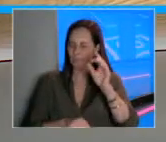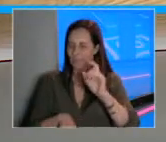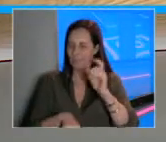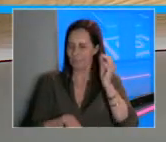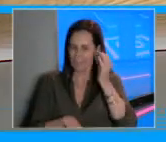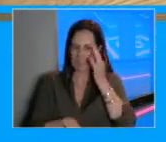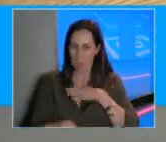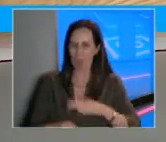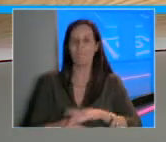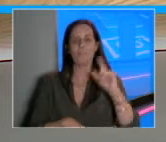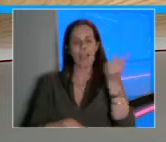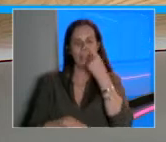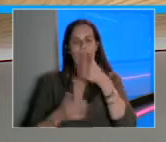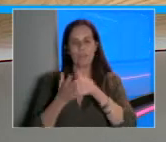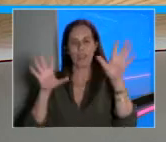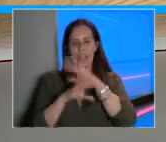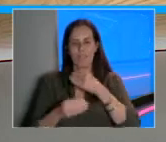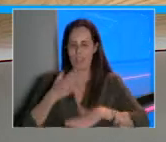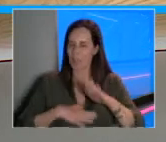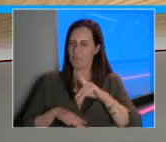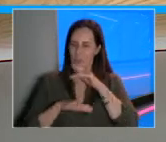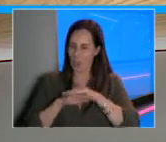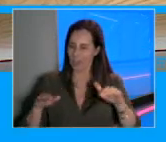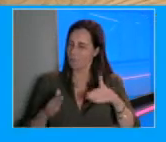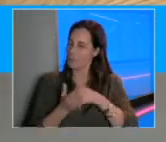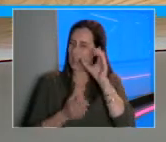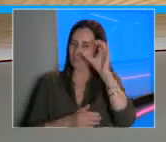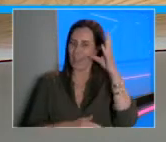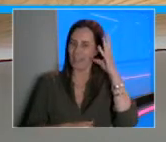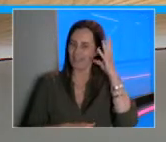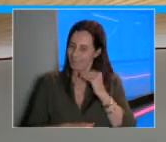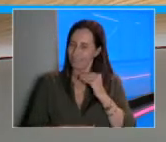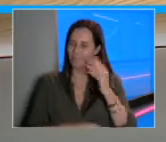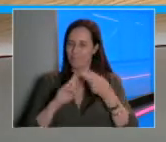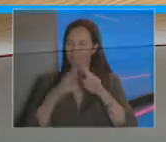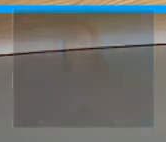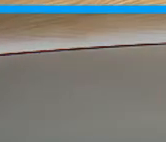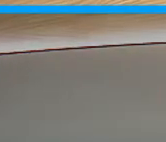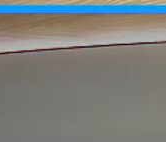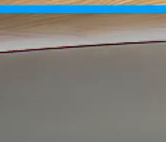בשעונים בפלאפון, שיהיה לכולנו המשך ערב נעים ושקט, המשך צפייה נעימה, להתראות.